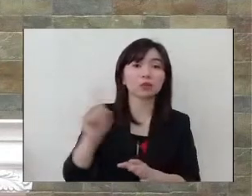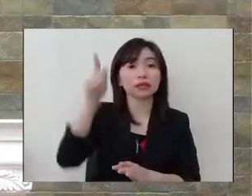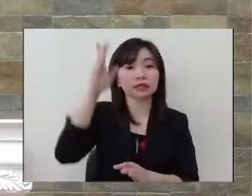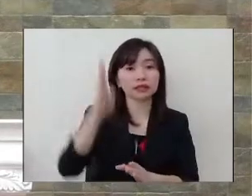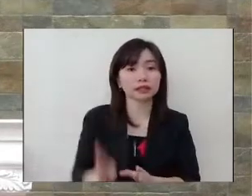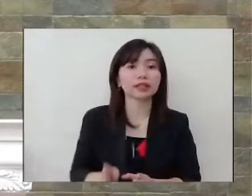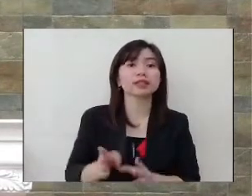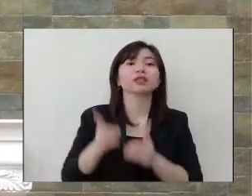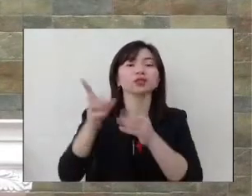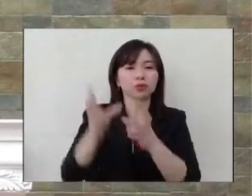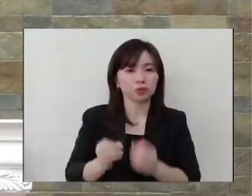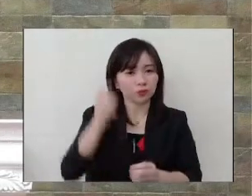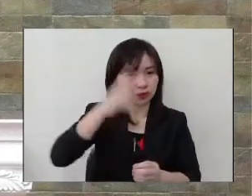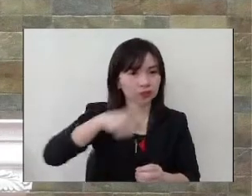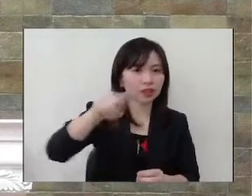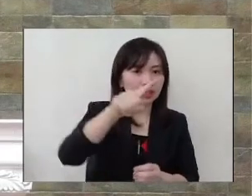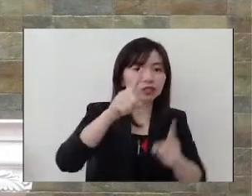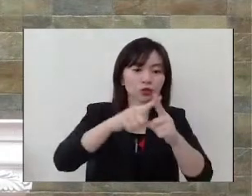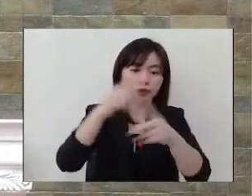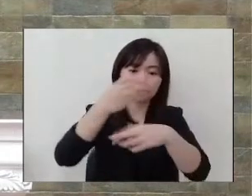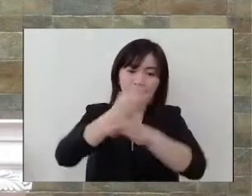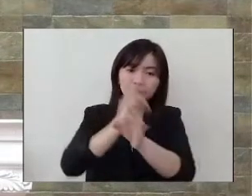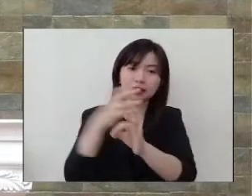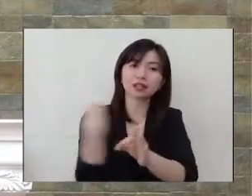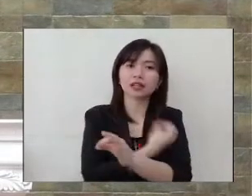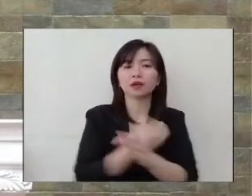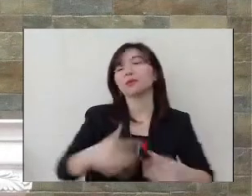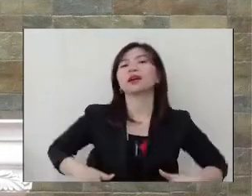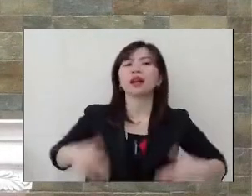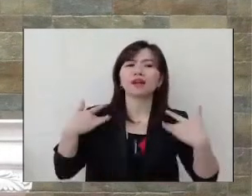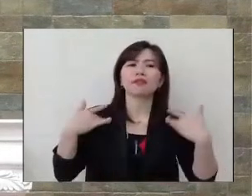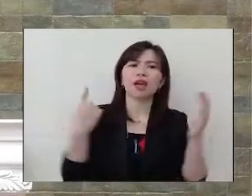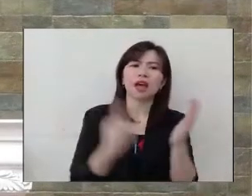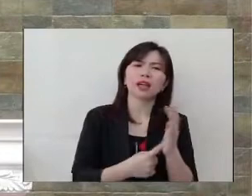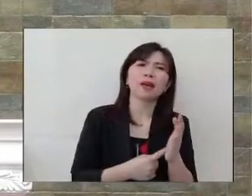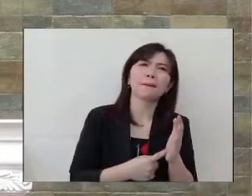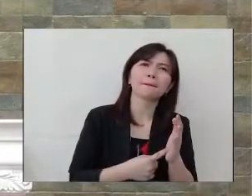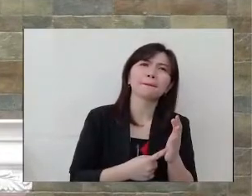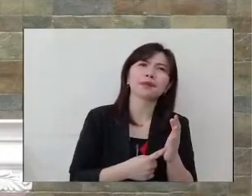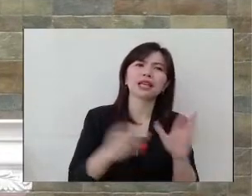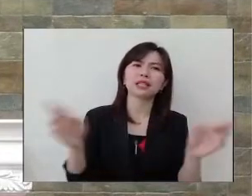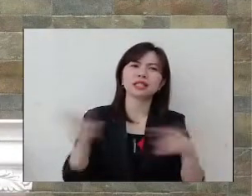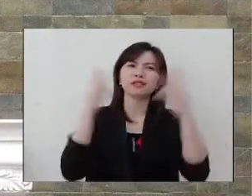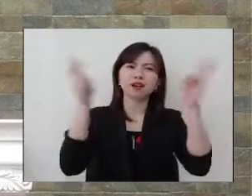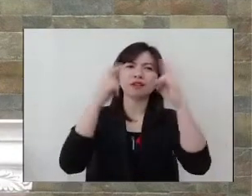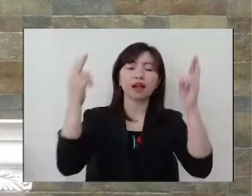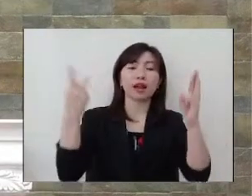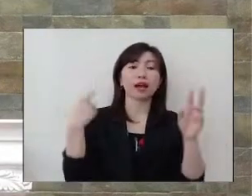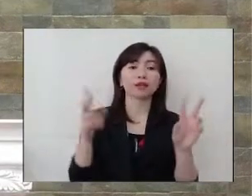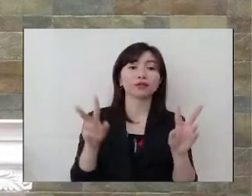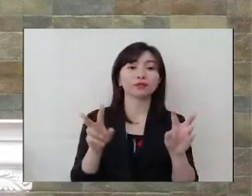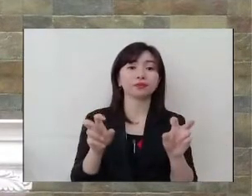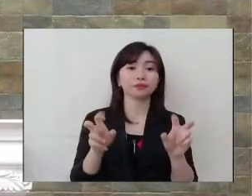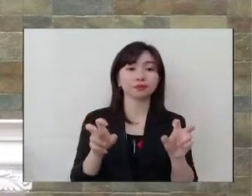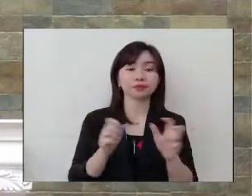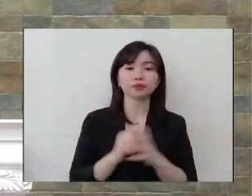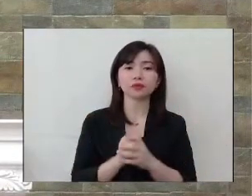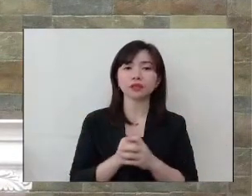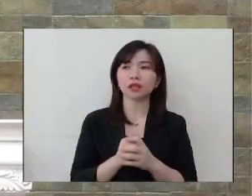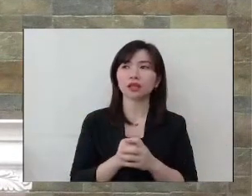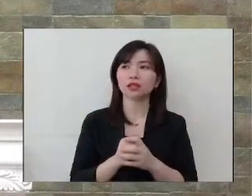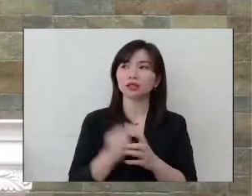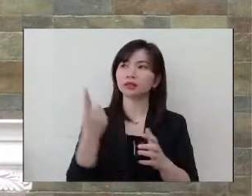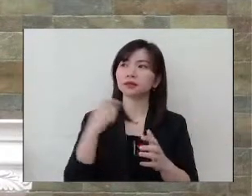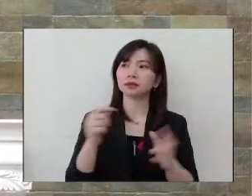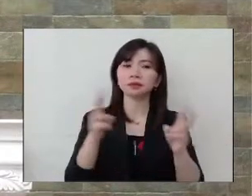ang ating buhay. The theme of this revival, narinig po ninyo kahapon sa Baptist lunch, the